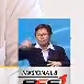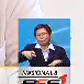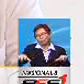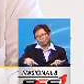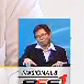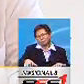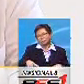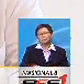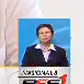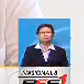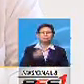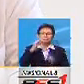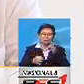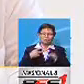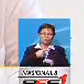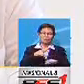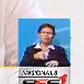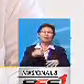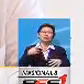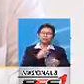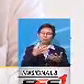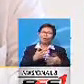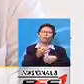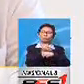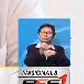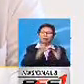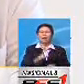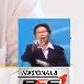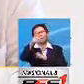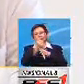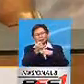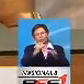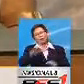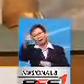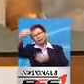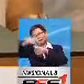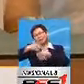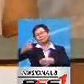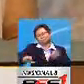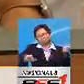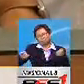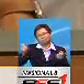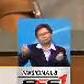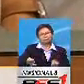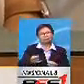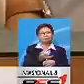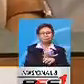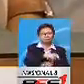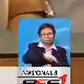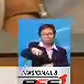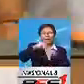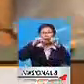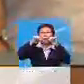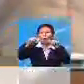dilaksanakan kalau kita nak menerima pemain-pemain lain di dalam industri ini beliau turut menyeru pemain industri pengangkutan